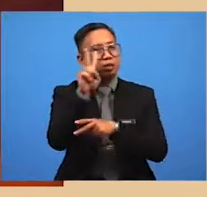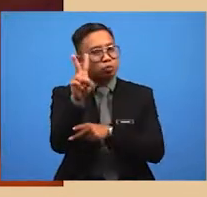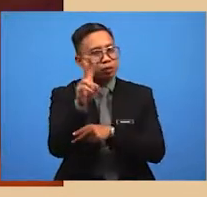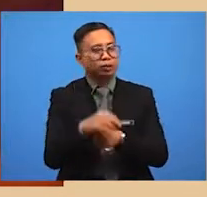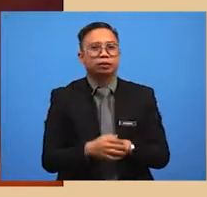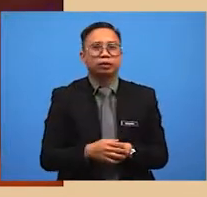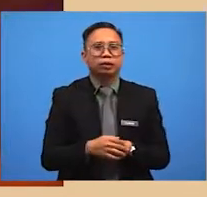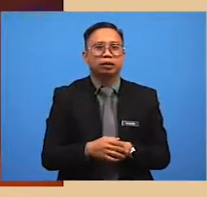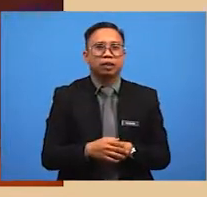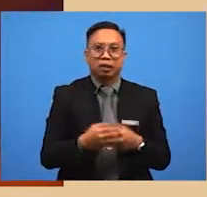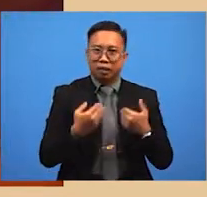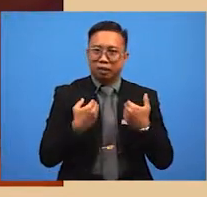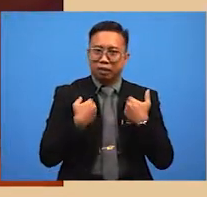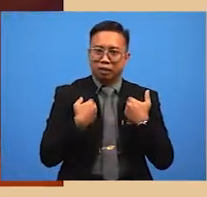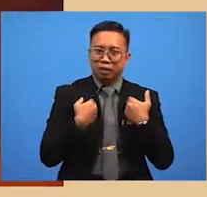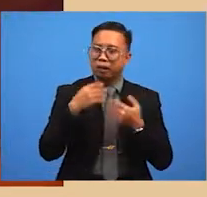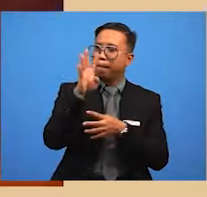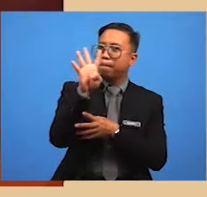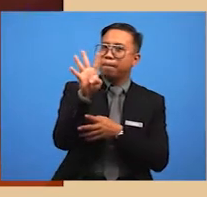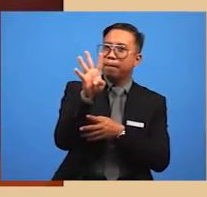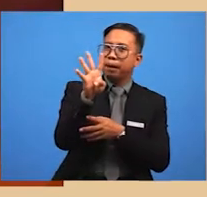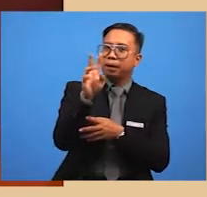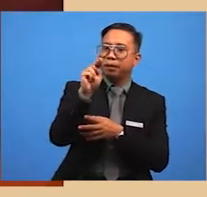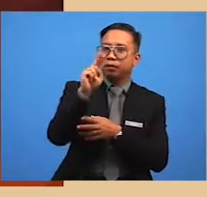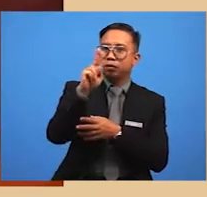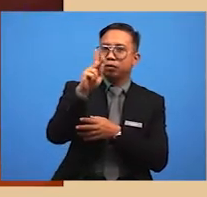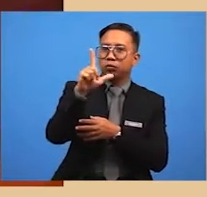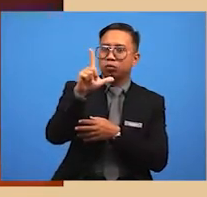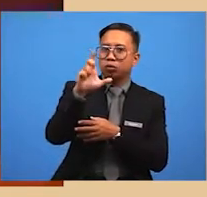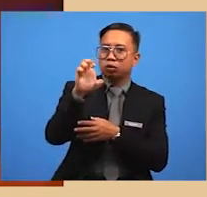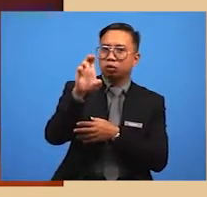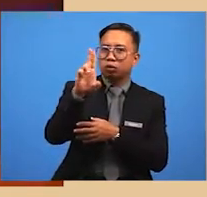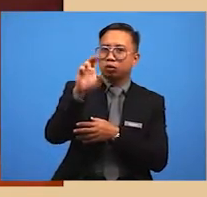ini menghasilkan 4 nukleus.